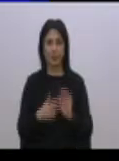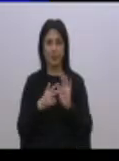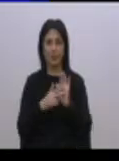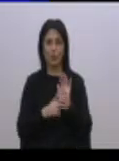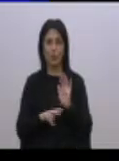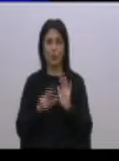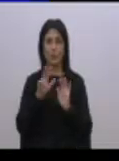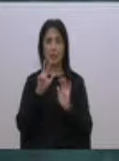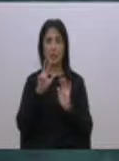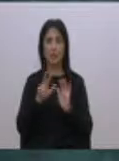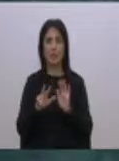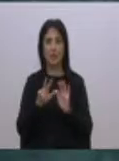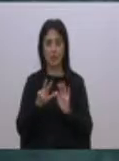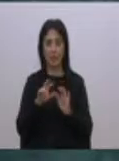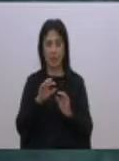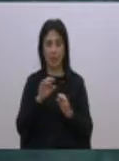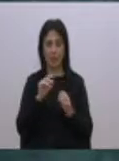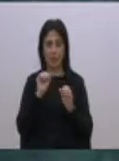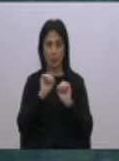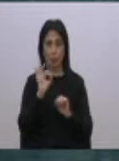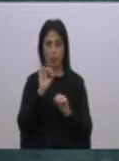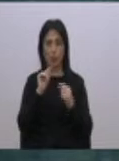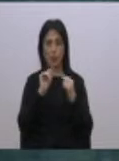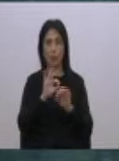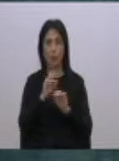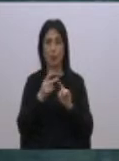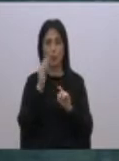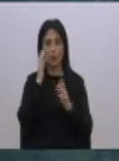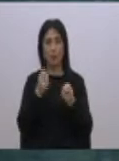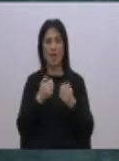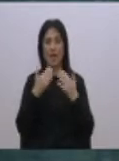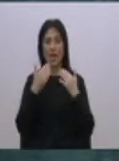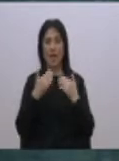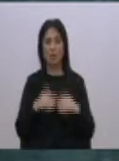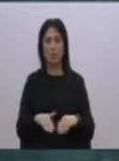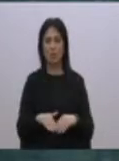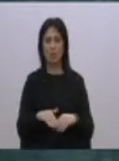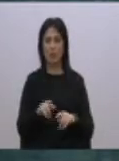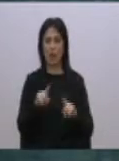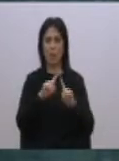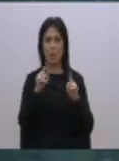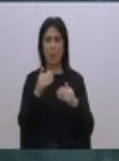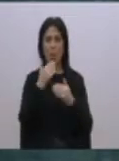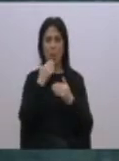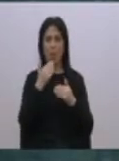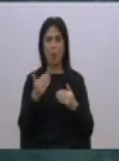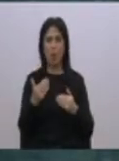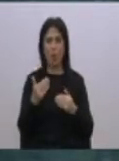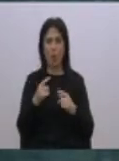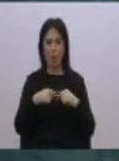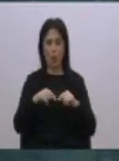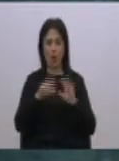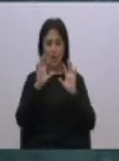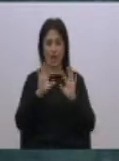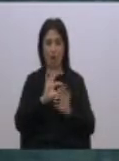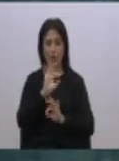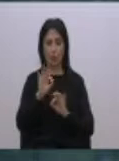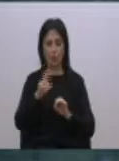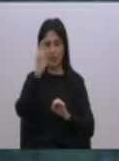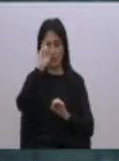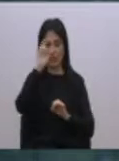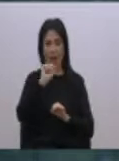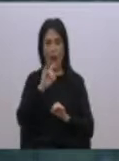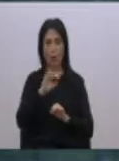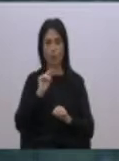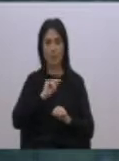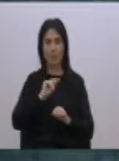Otrva sami mokhenuli tsinaamdegi proimero mosmenit miqebuli da am paketis bolo organuli kanonis proyekti sakhmetsipo